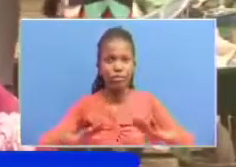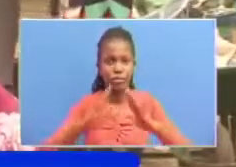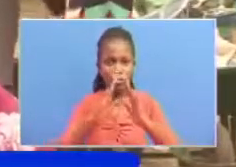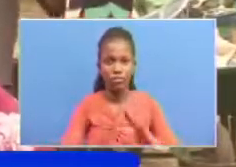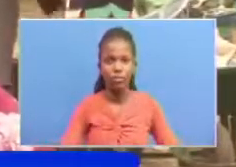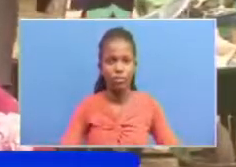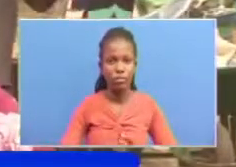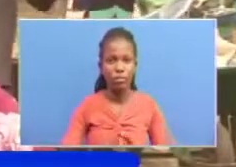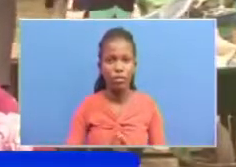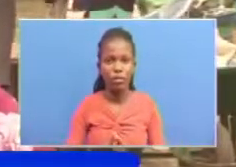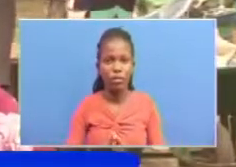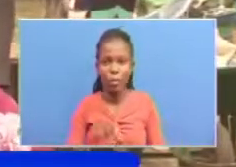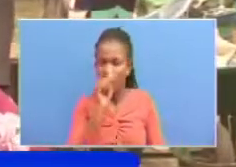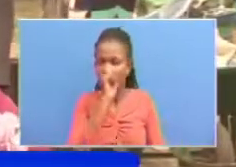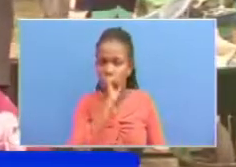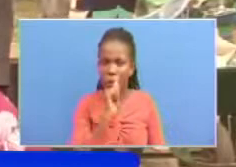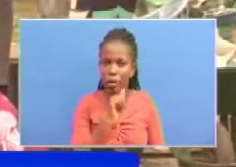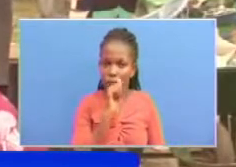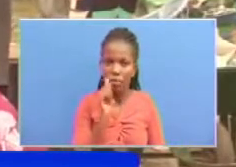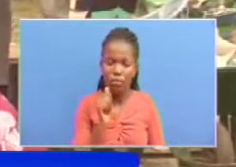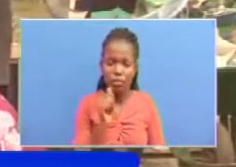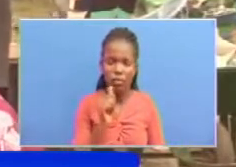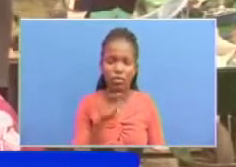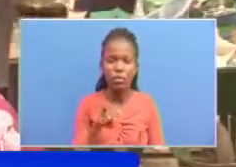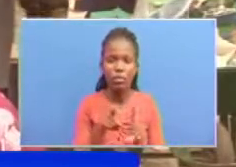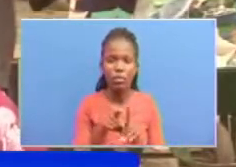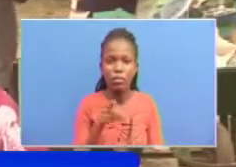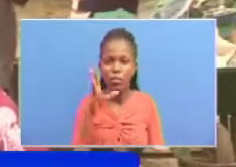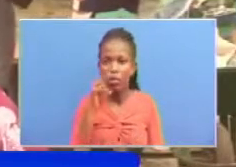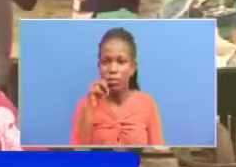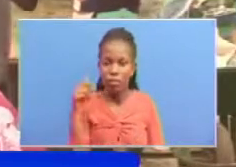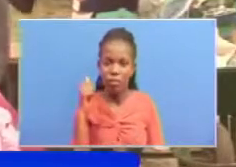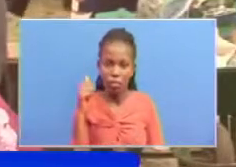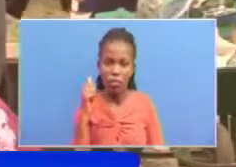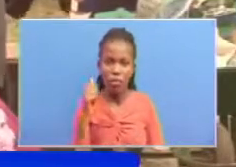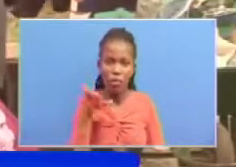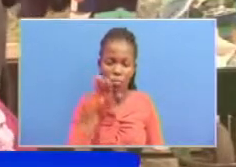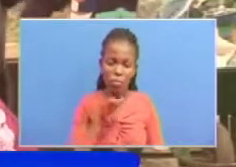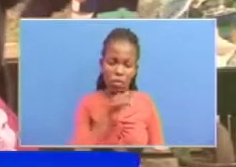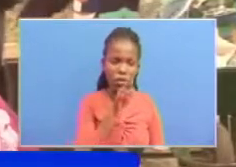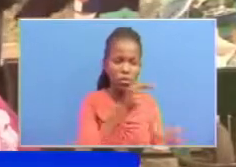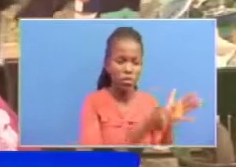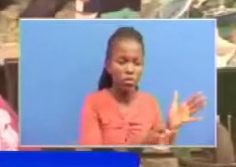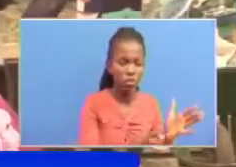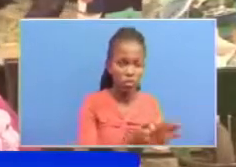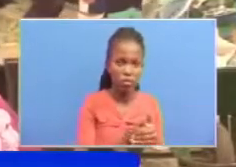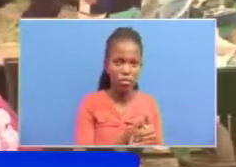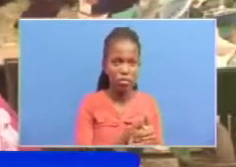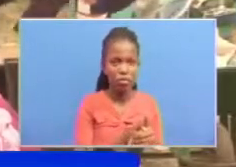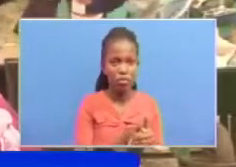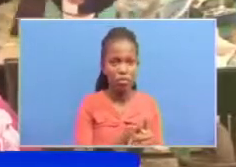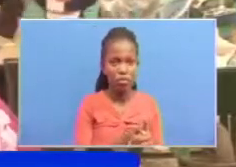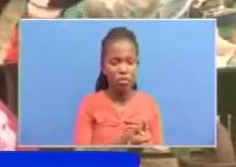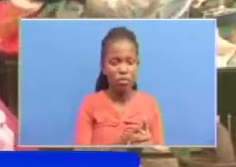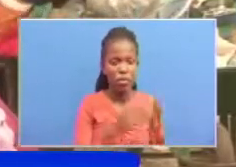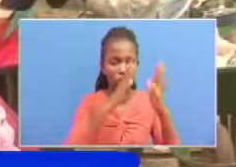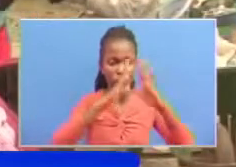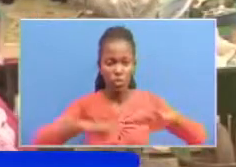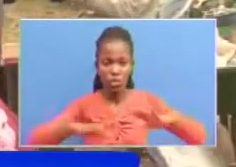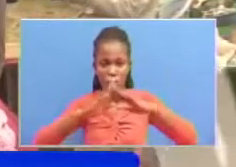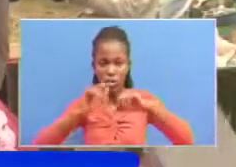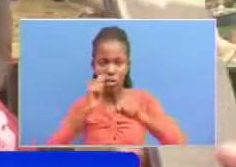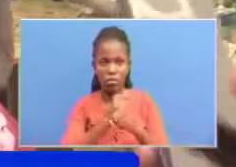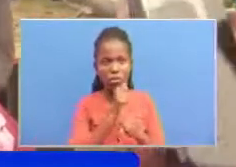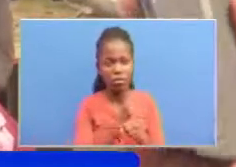isi aene na mwone me kutubata kwa utu iboya idhie taka mutone kuikata mutu services choo